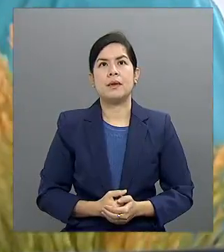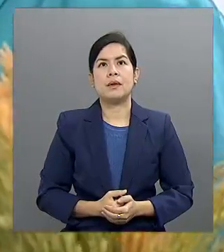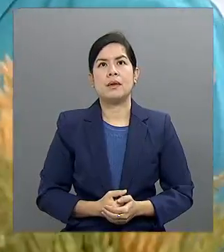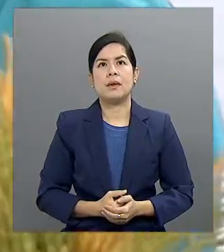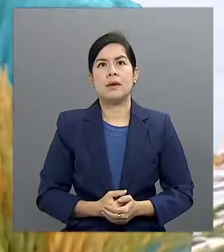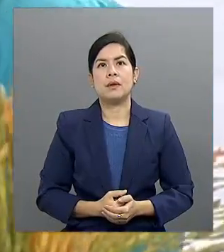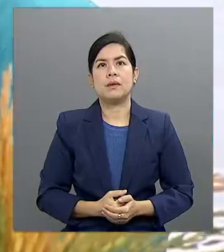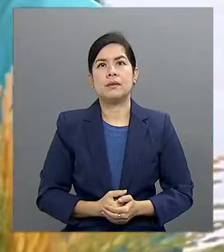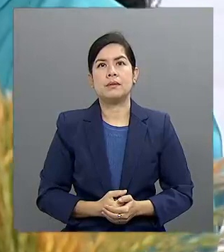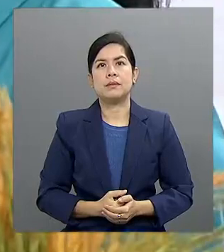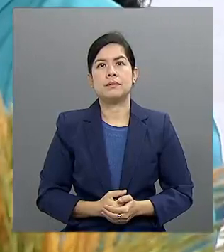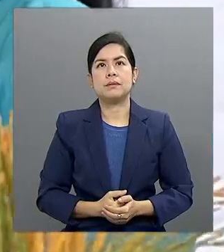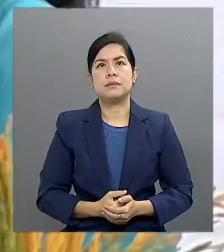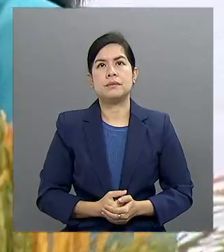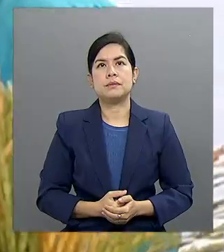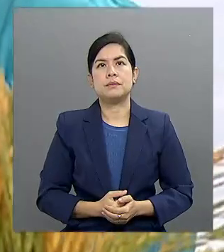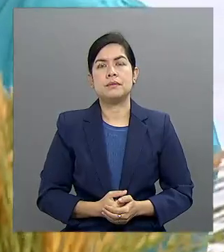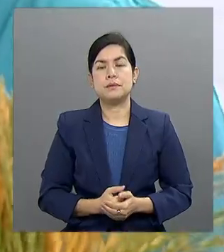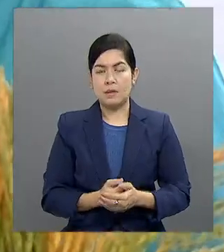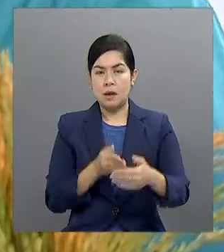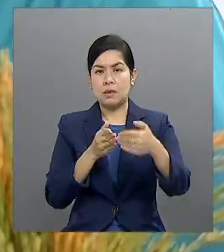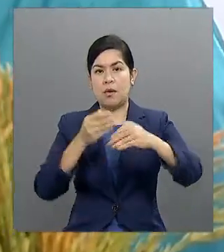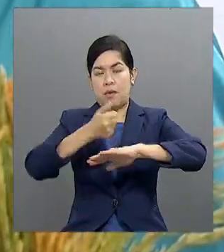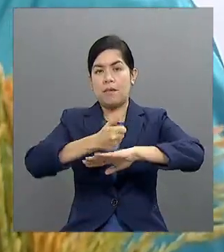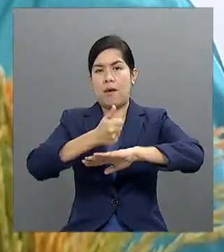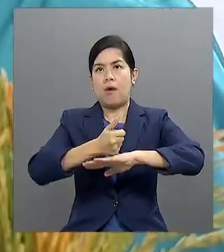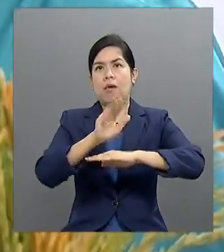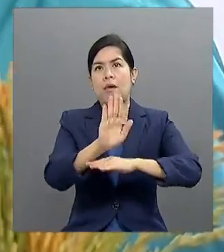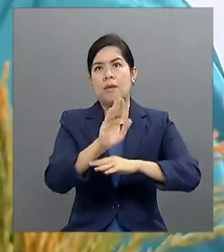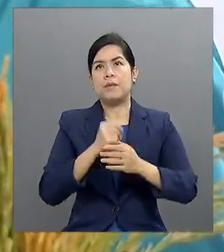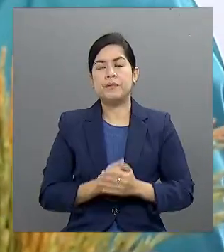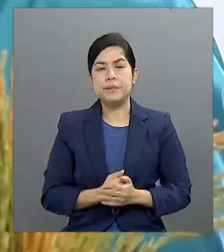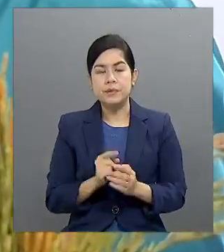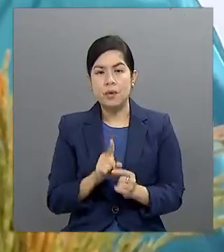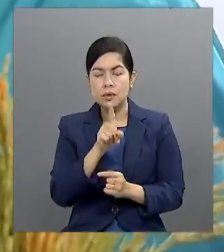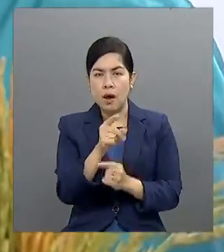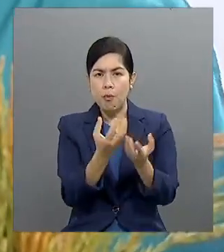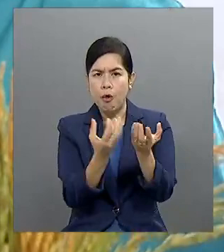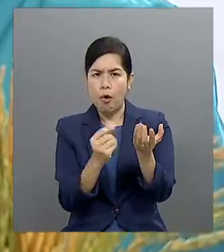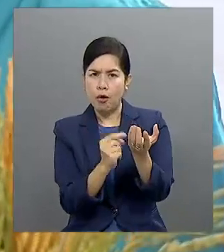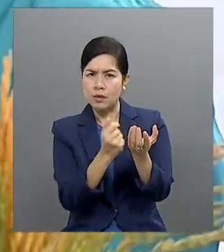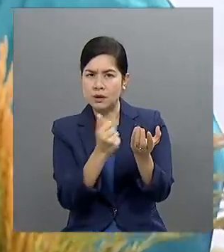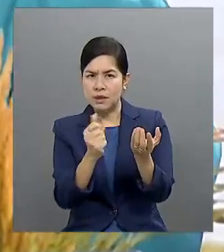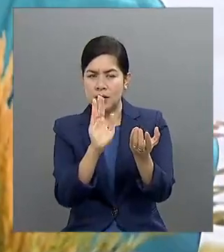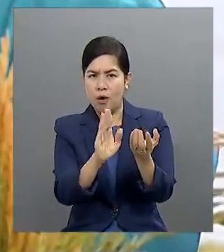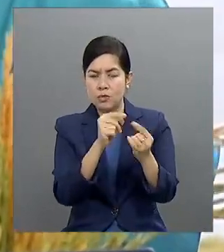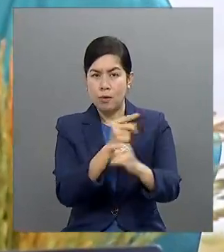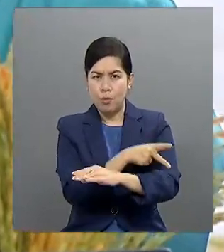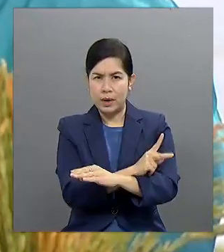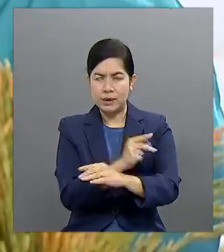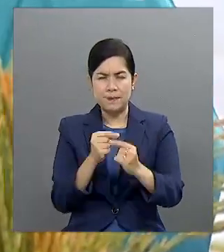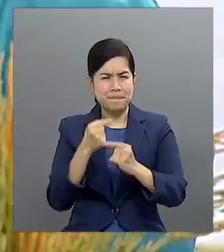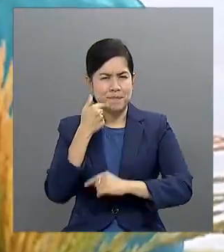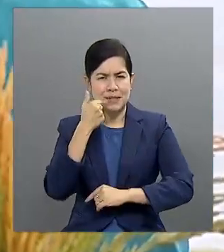รายนะคะแต่มาที่ผอ.ก่อนค่ะน้องต๊อบขาของดีภูเก็ตค่ะเห็นว่ากันว่าที่แซ่บๆเนี่ยอันดับต้นๆที่ค